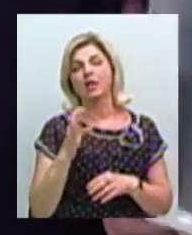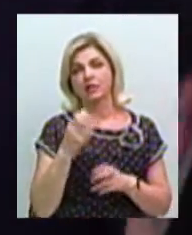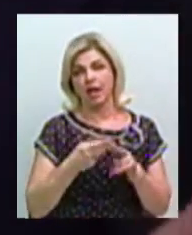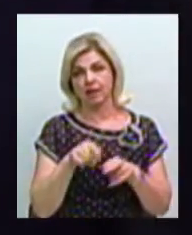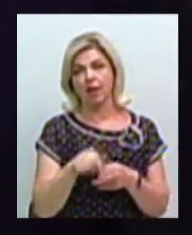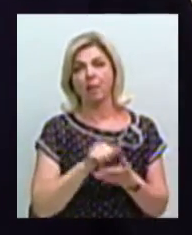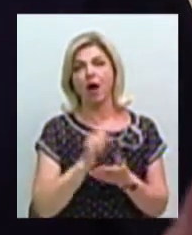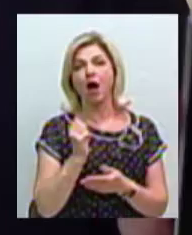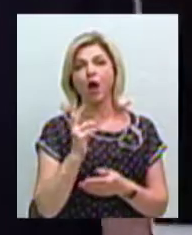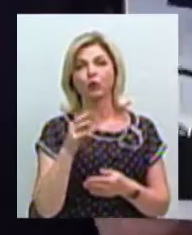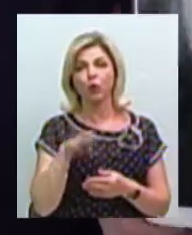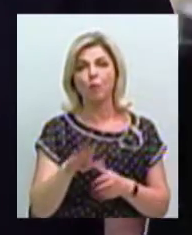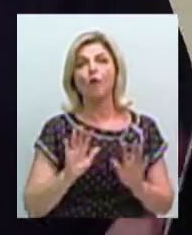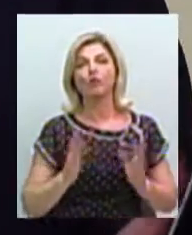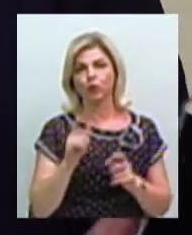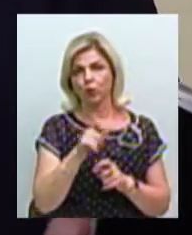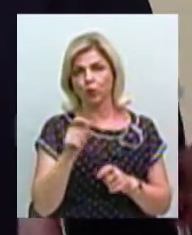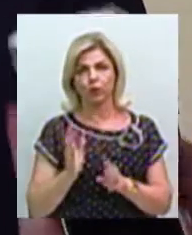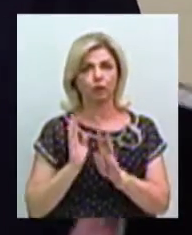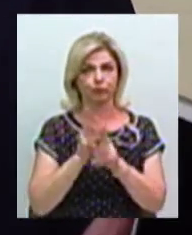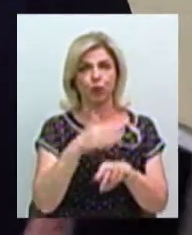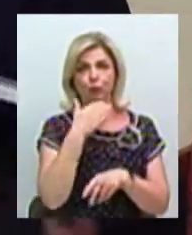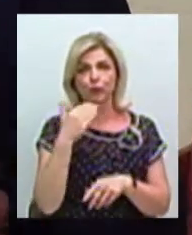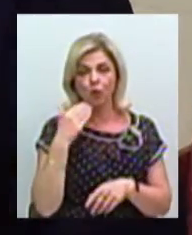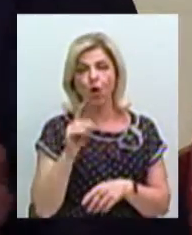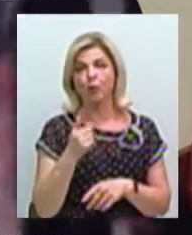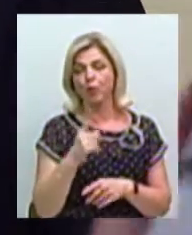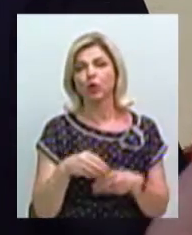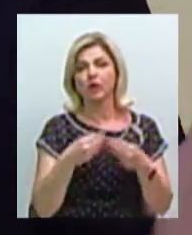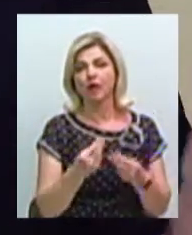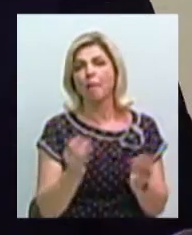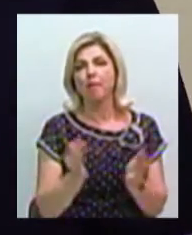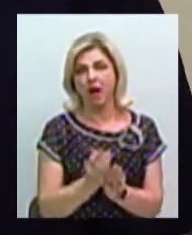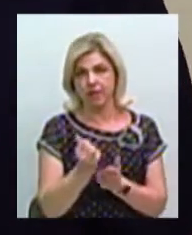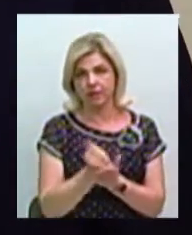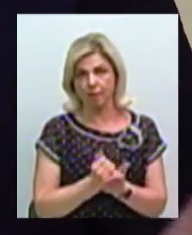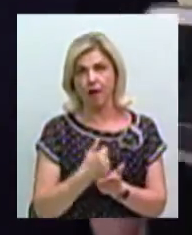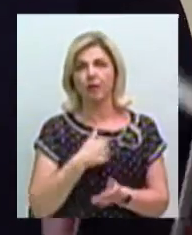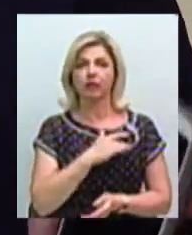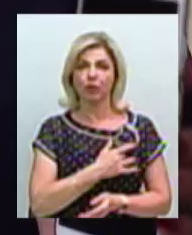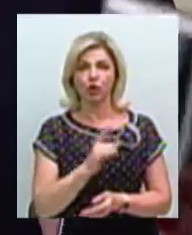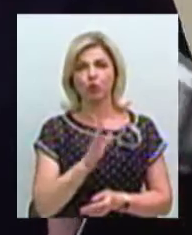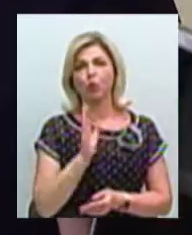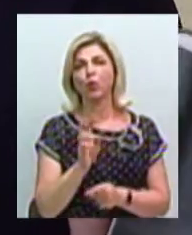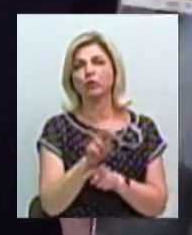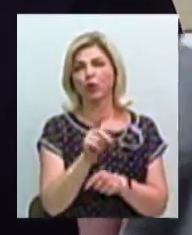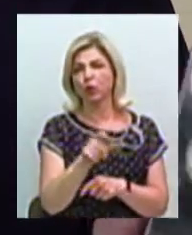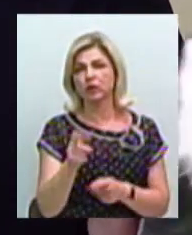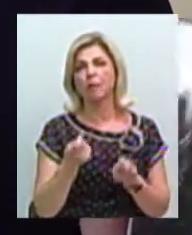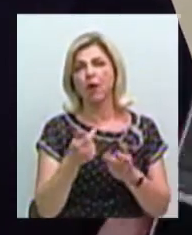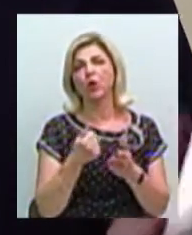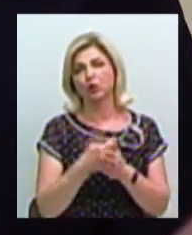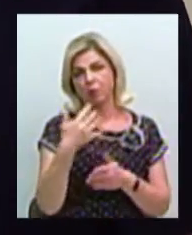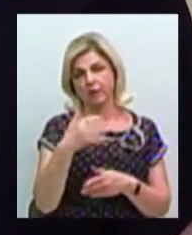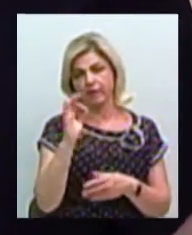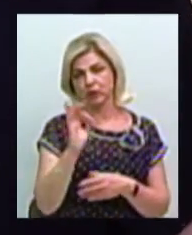якщо буде висока явка, тому що бюлетені даються з невеликим запасом. Ми підозрюємо, що явка буде невисокою, до